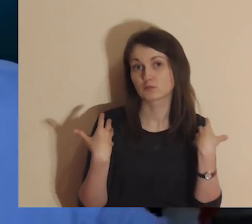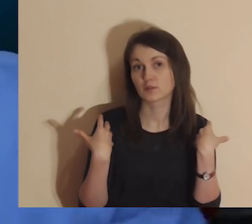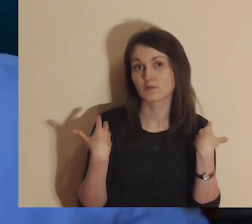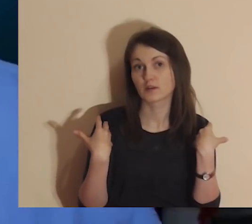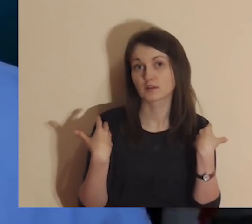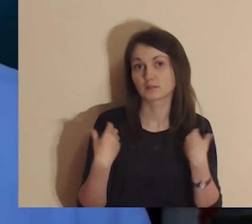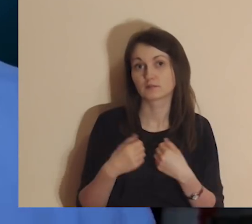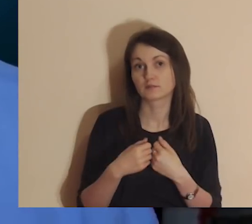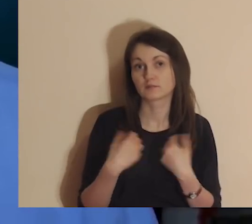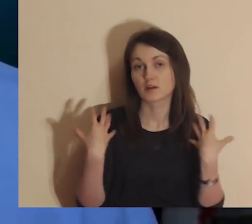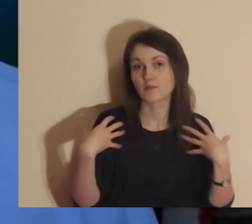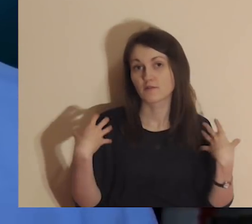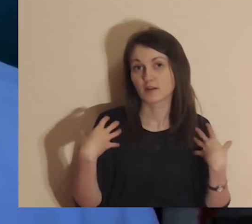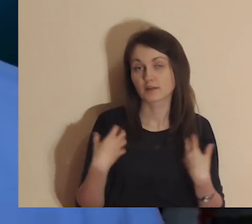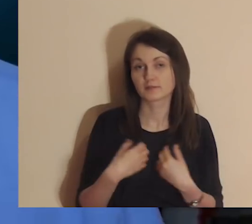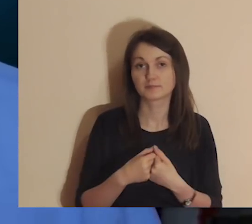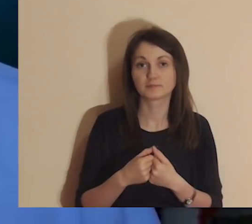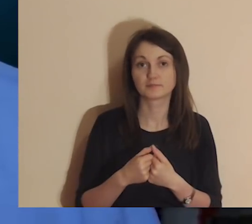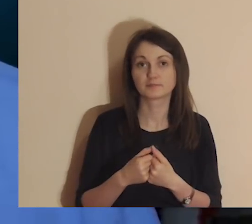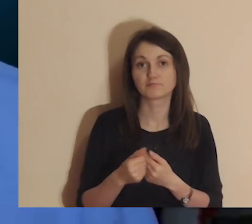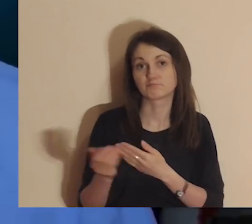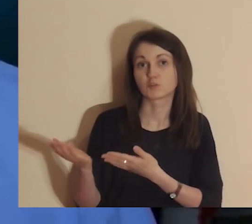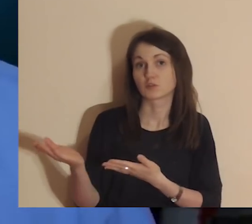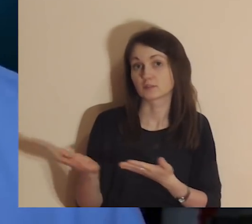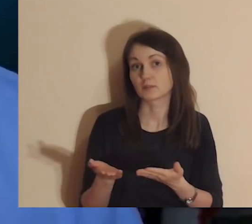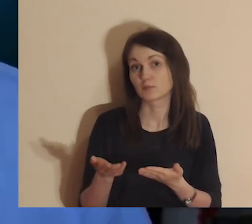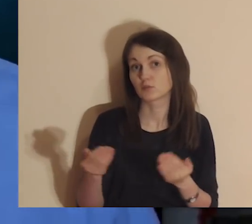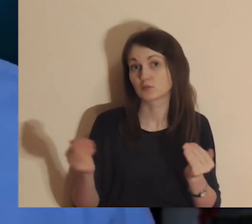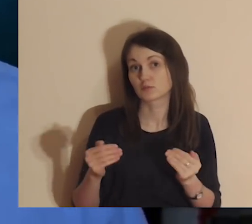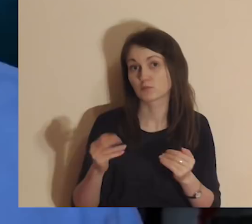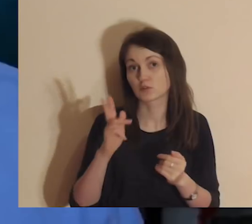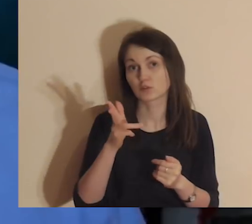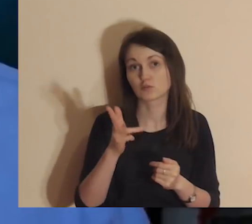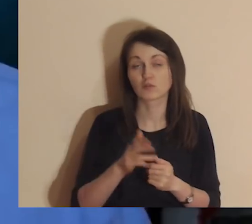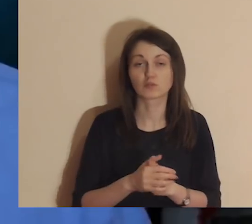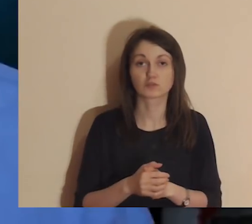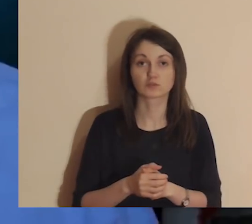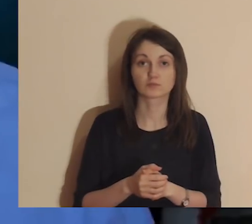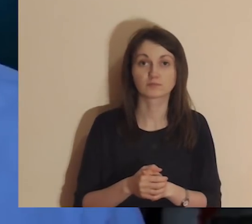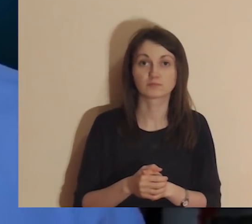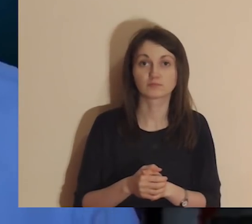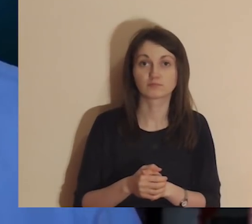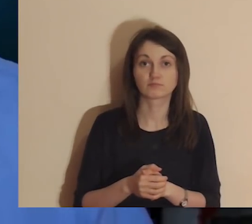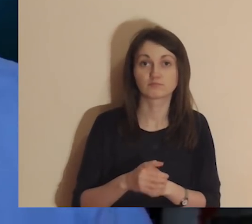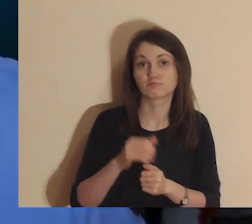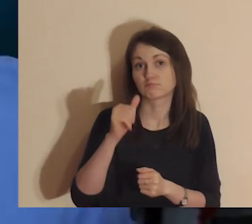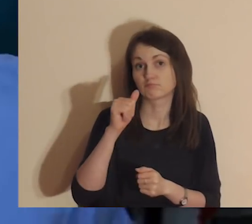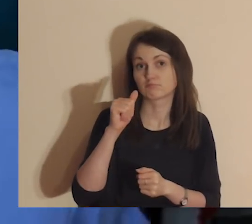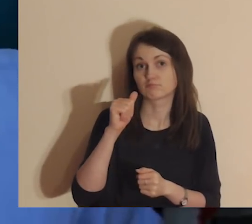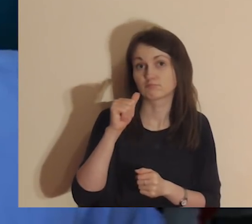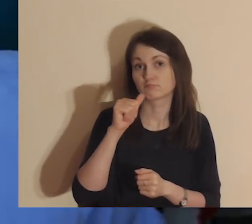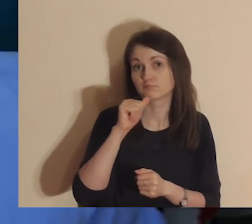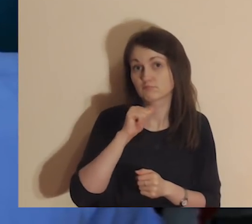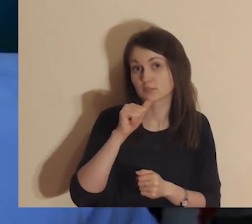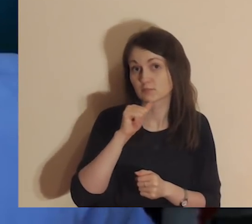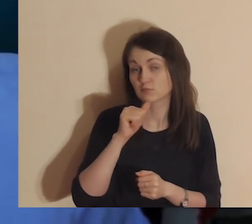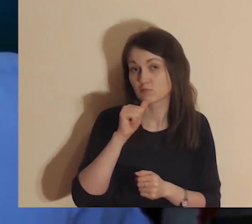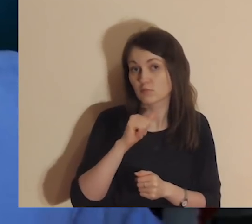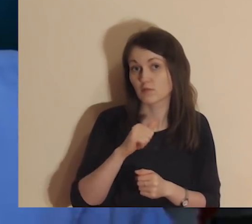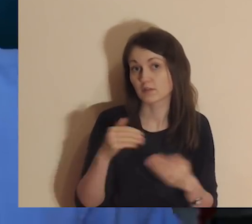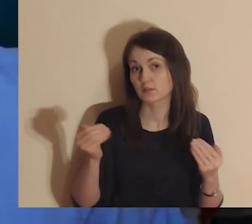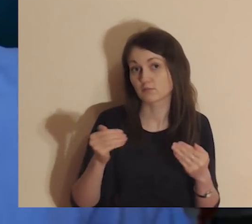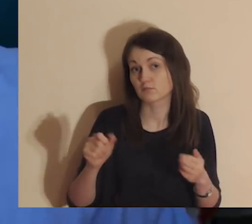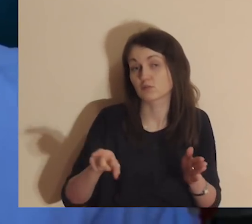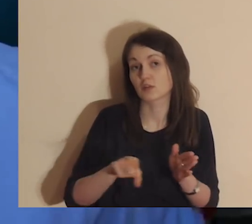genialnego, albo znacie kogoś, ktoś w waszych rodzinach jest, kto, dla kogo to może być ciekawe doświadczenie, tak żeby sprawdzić, czy to jest coś dla mnie, czy